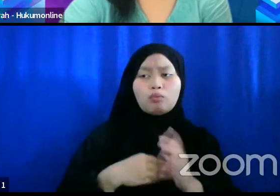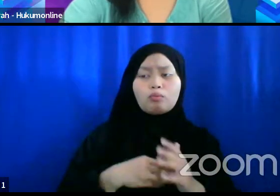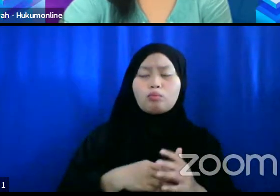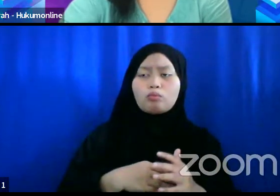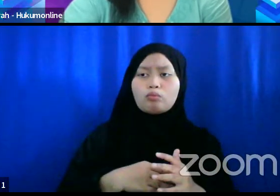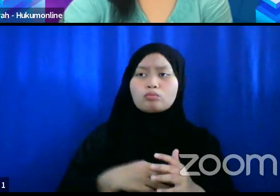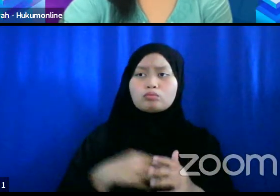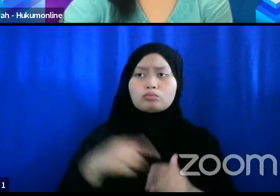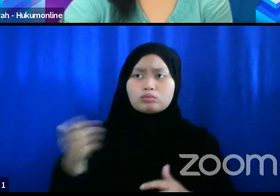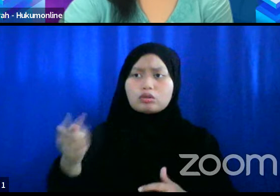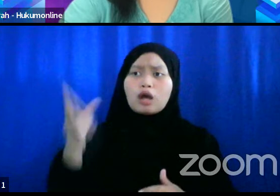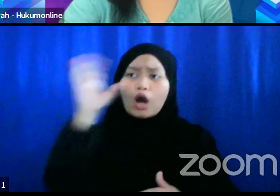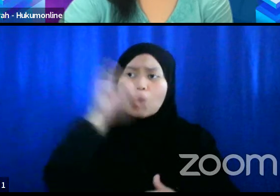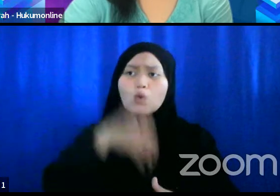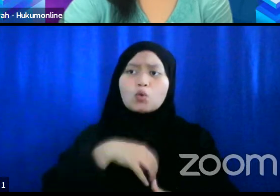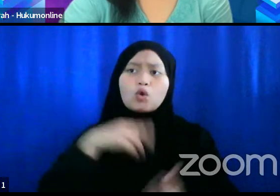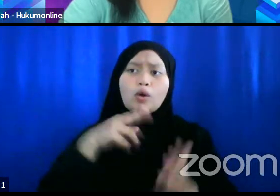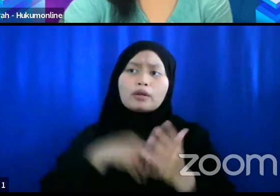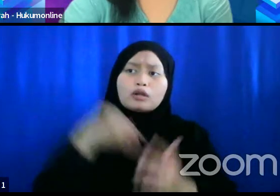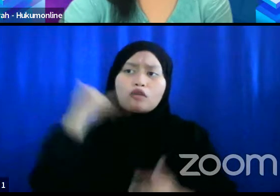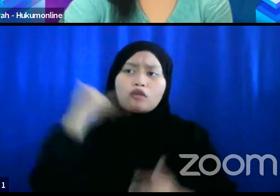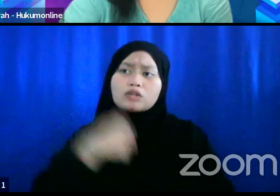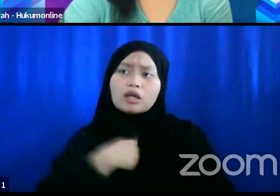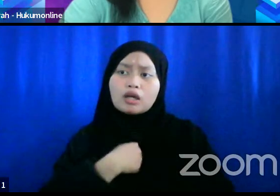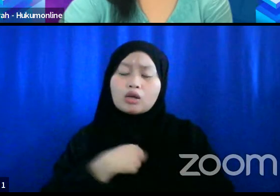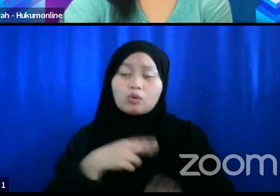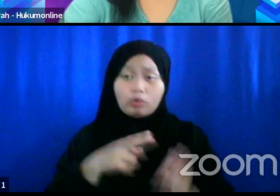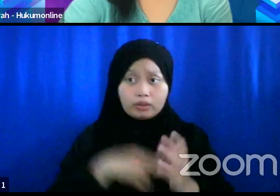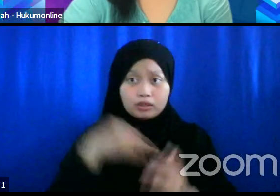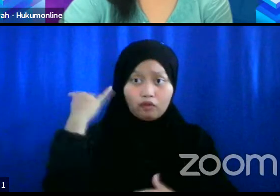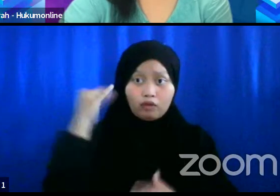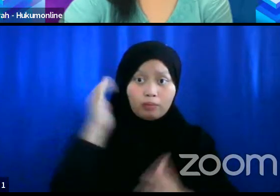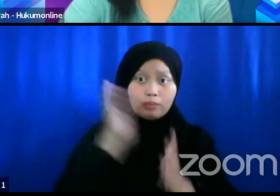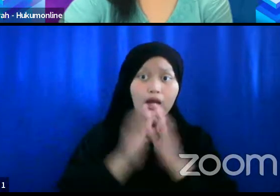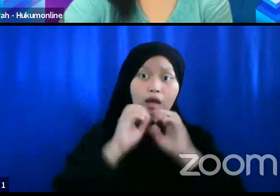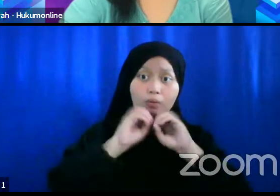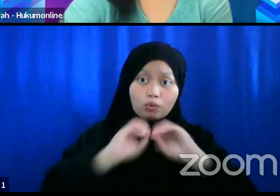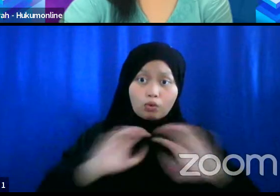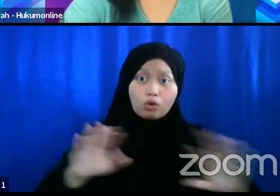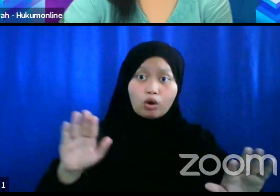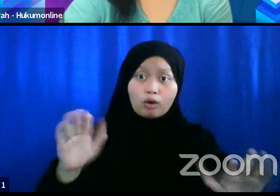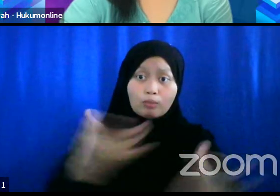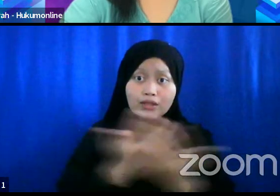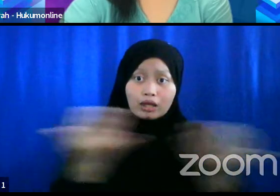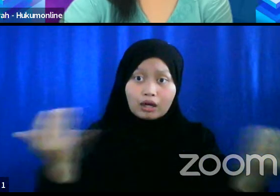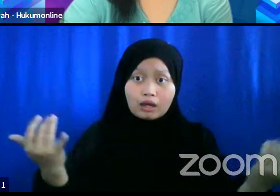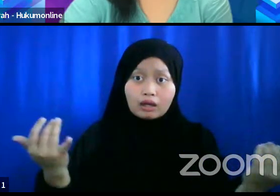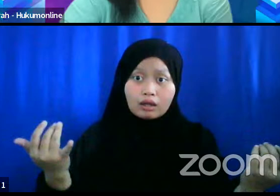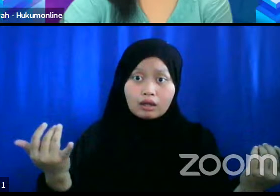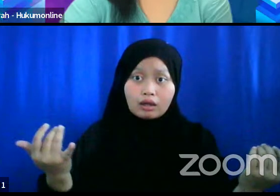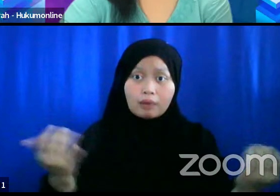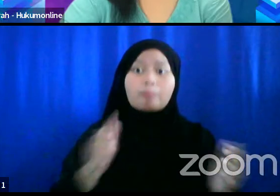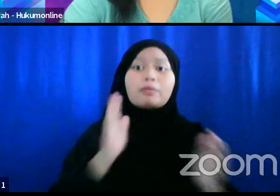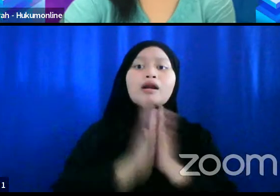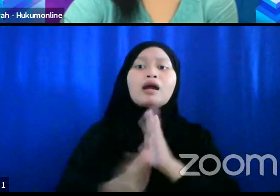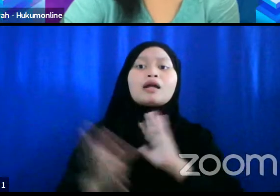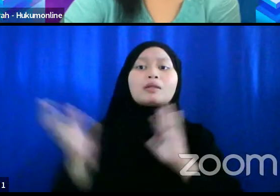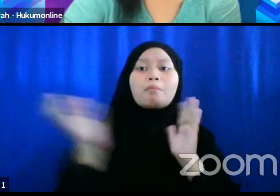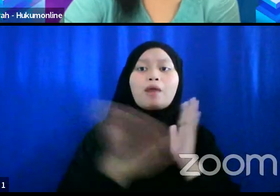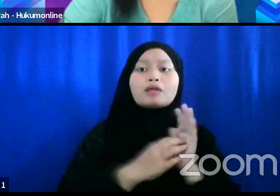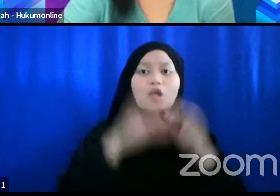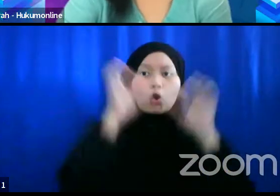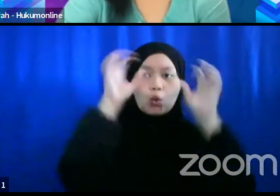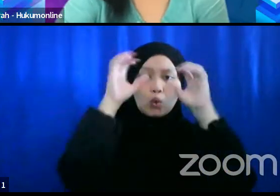teh saya coba tanya nomor teleponnya pernah diumbar ke Hai enggak tapi dicek nyata dipasang di Google jadi